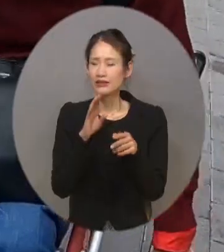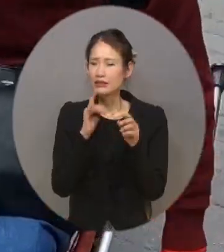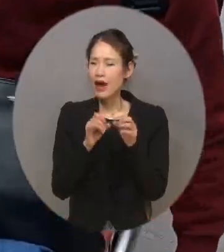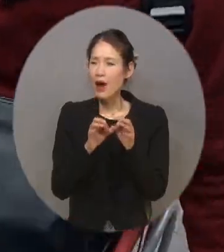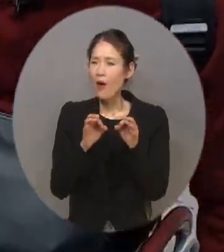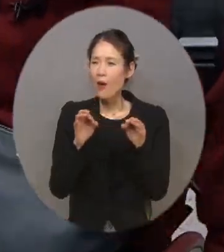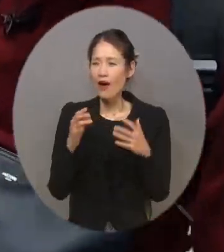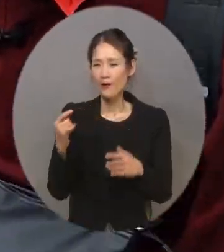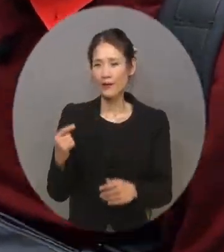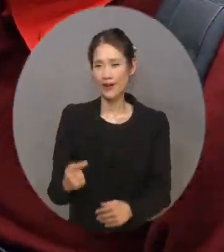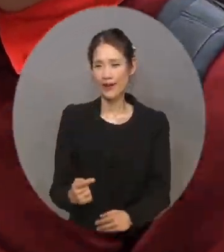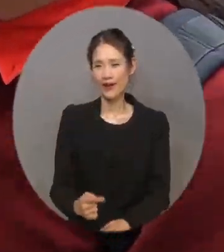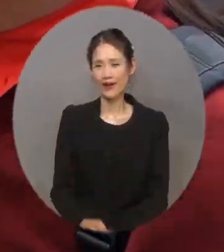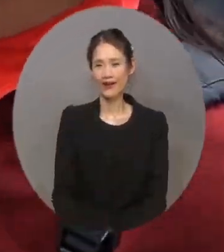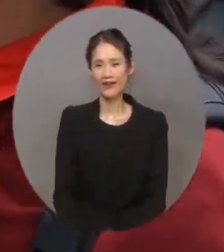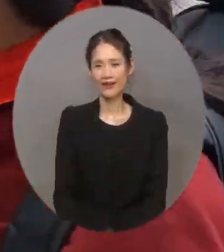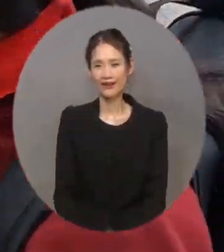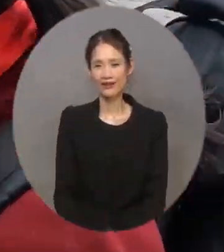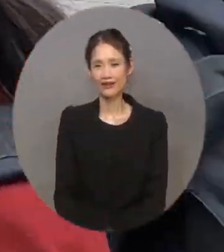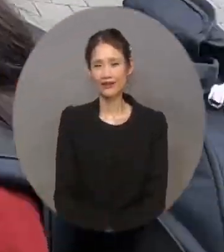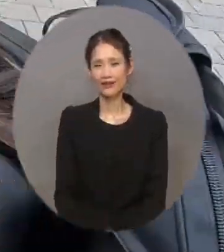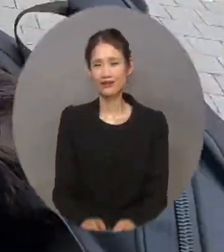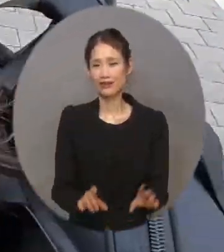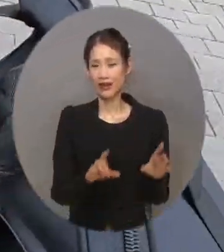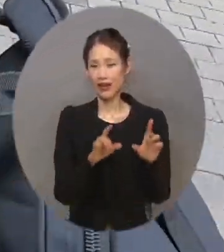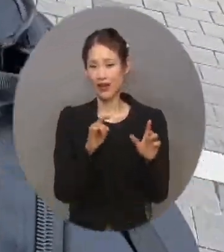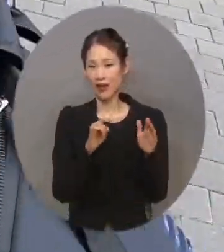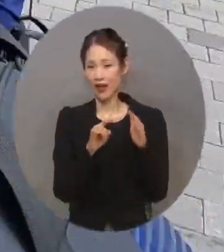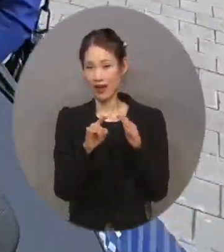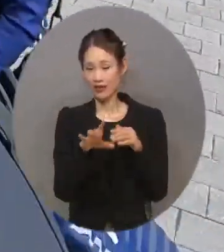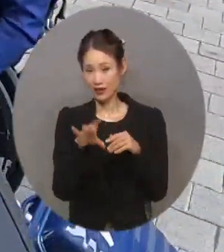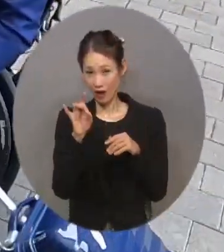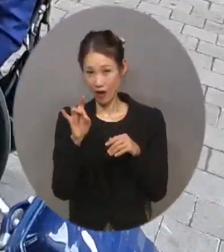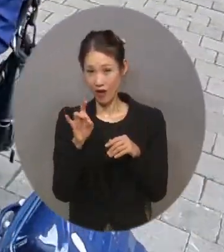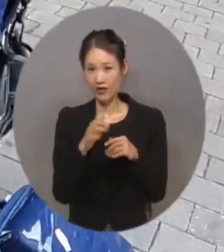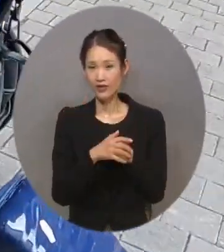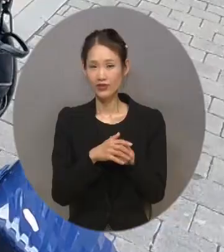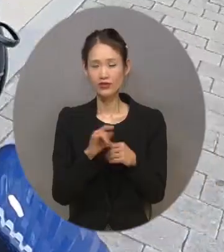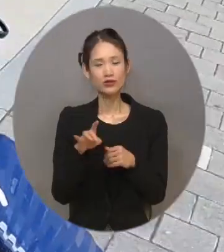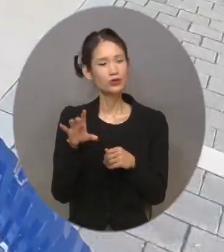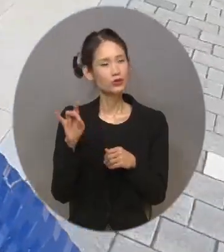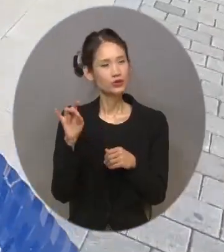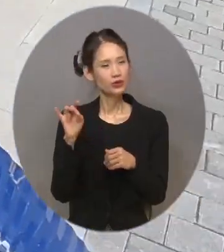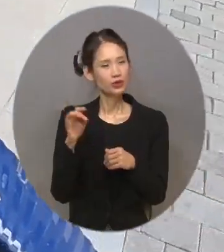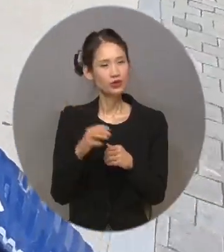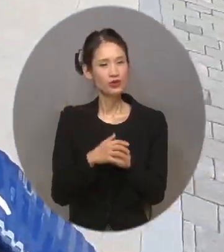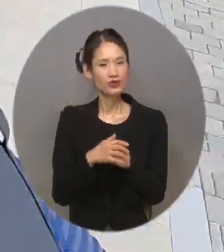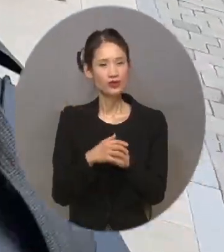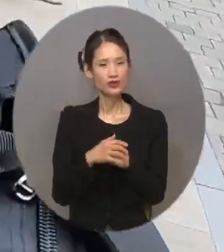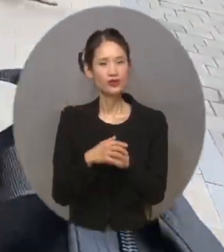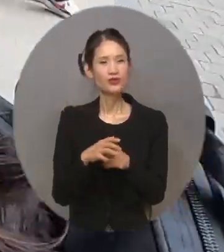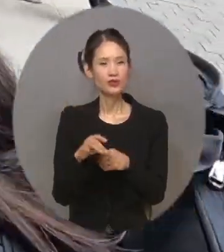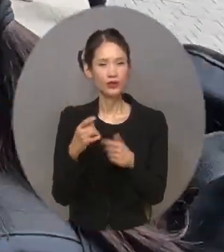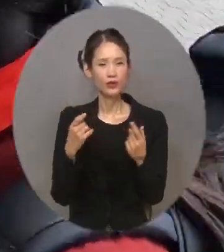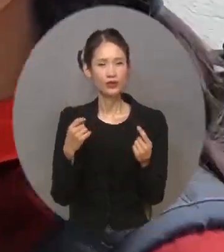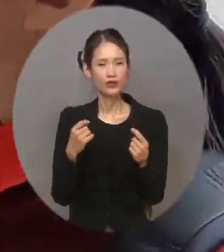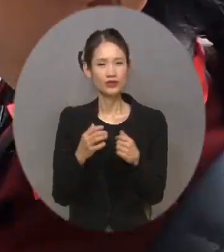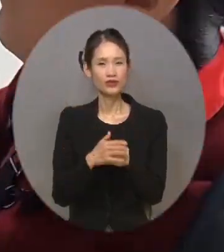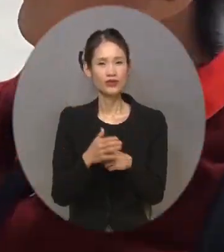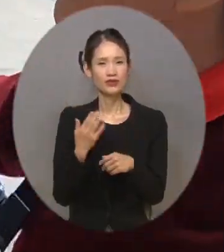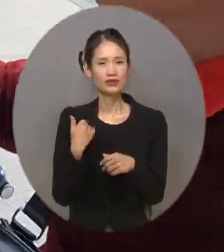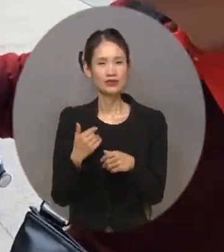관계 처음이냐? 영탁 관계 처음이냐? 어, 이 쪽은 처음인 것 같아요. 나 저번 때 갔다 왔어. 아, 여기 바로 갔는데. 네.